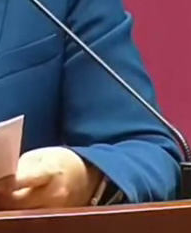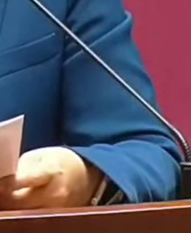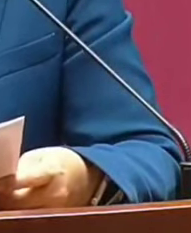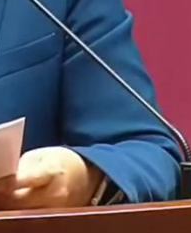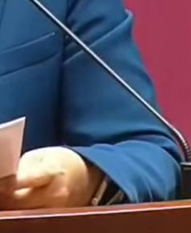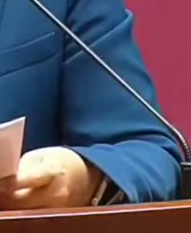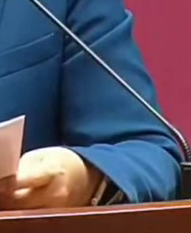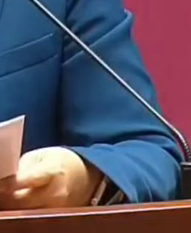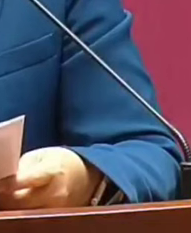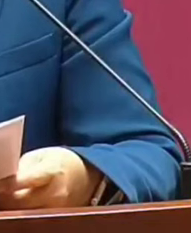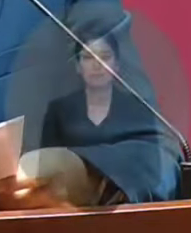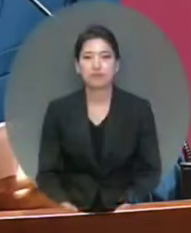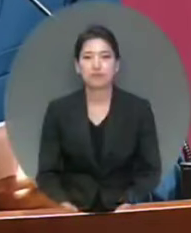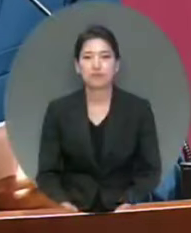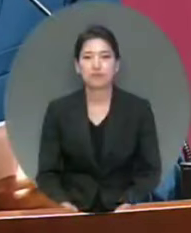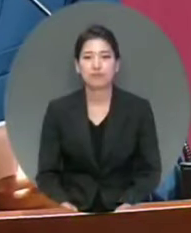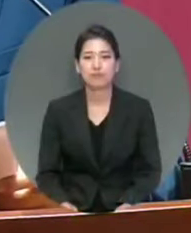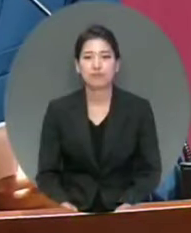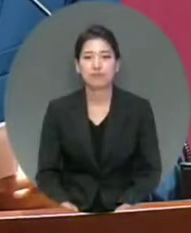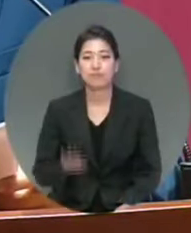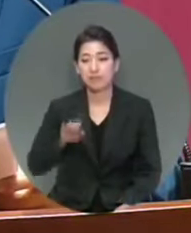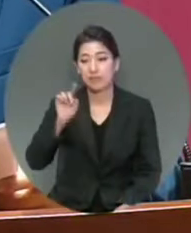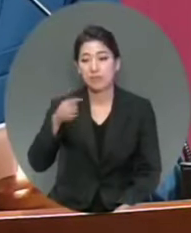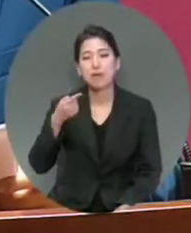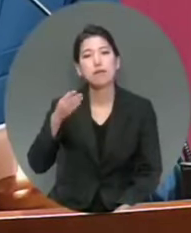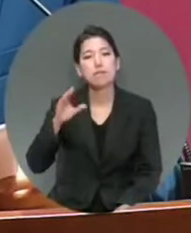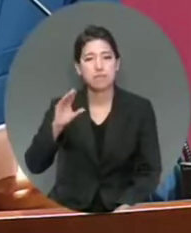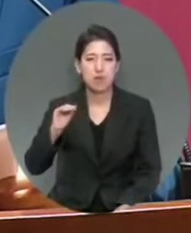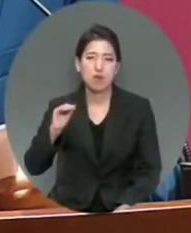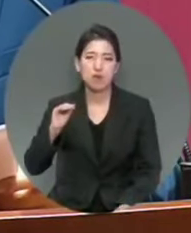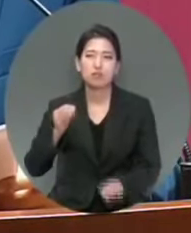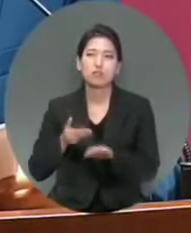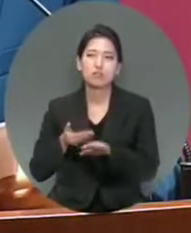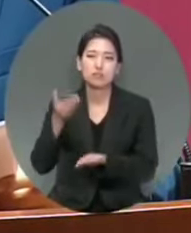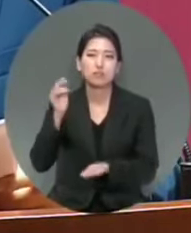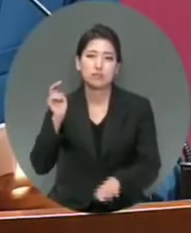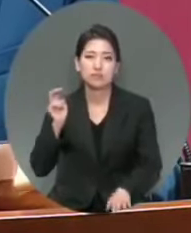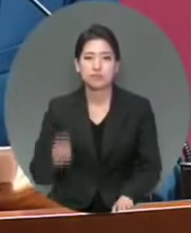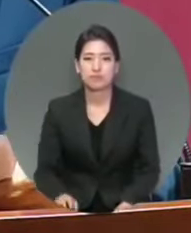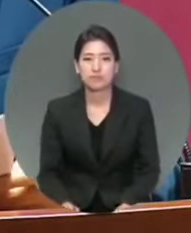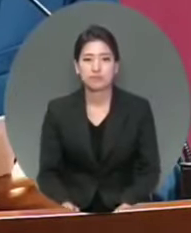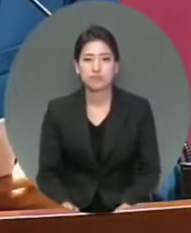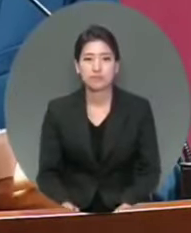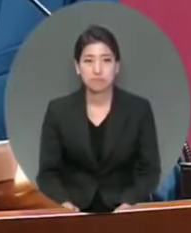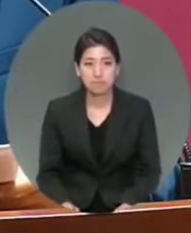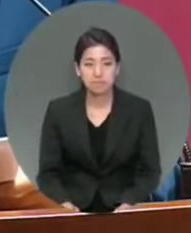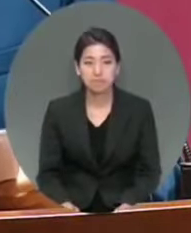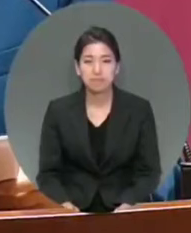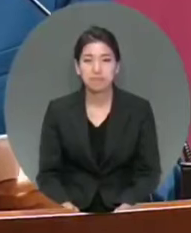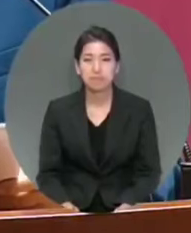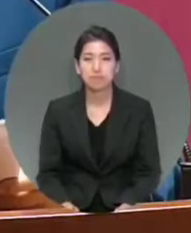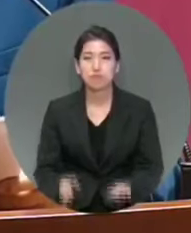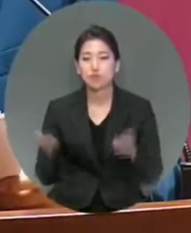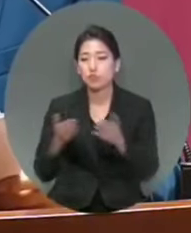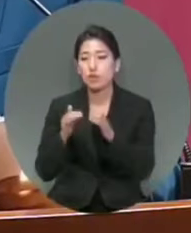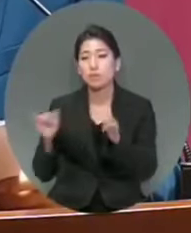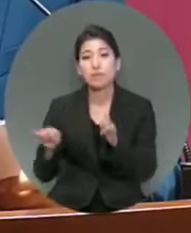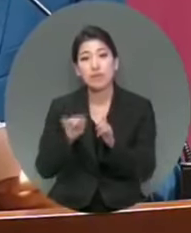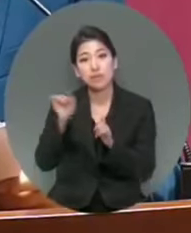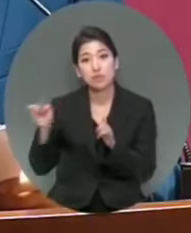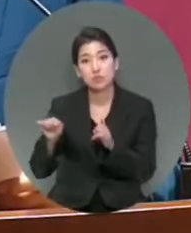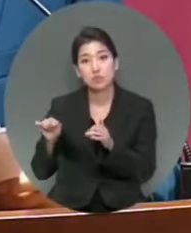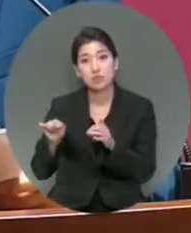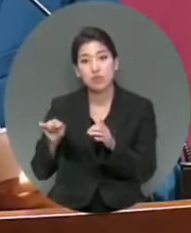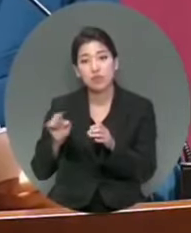84만 명이고요. 현재는 약 100만 명이 훨씬 넘을 것으로 추산되고 있습니다. 그럼 그렇게 네, 우리나라 취업자 100명 중 서너